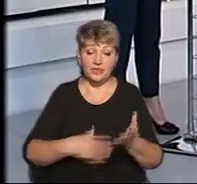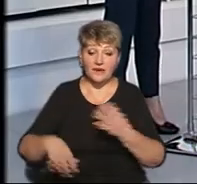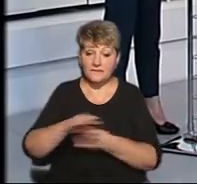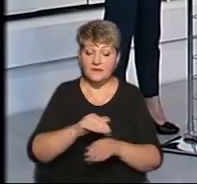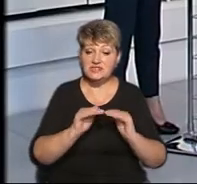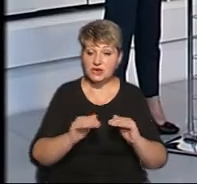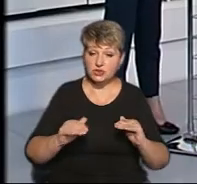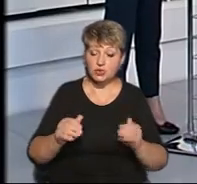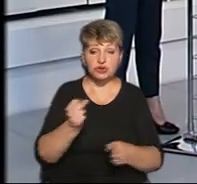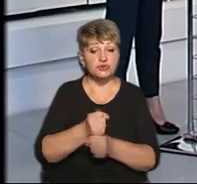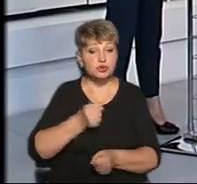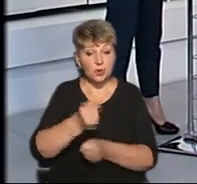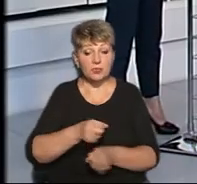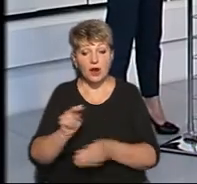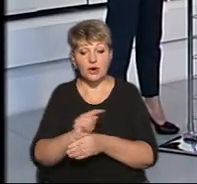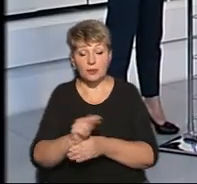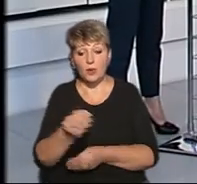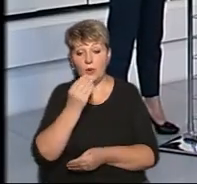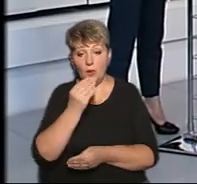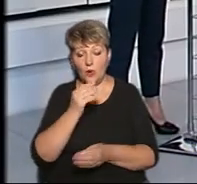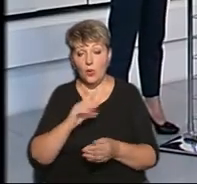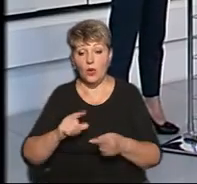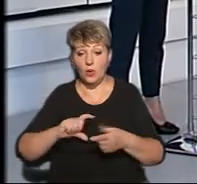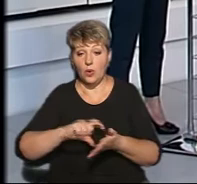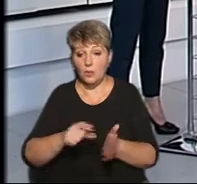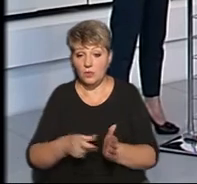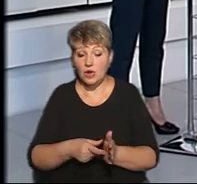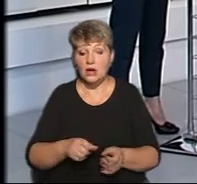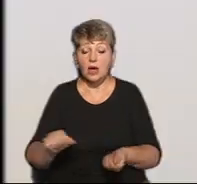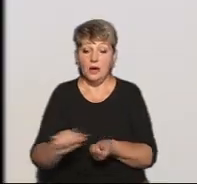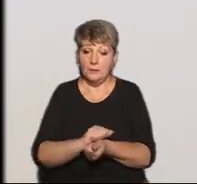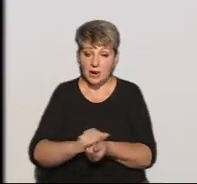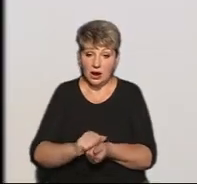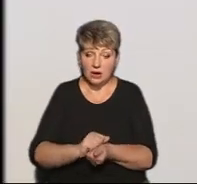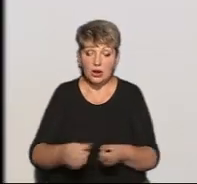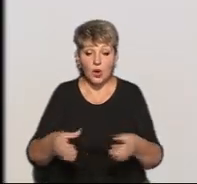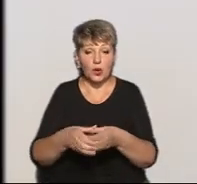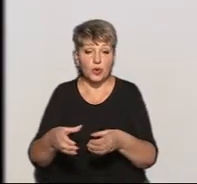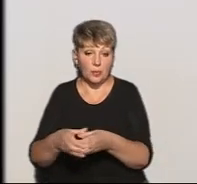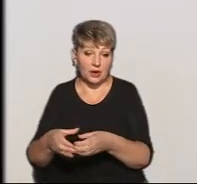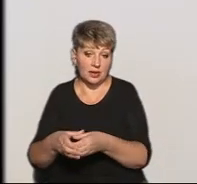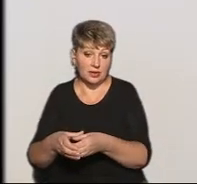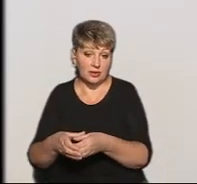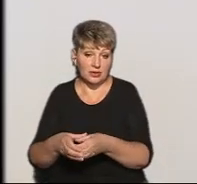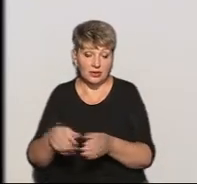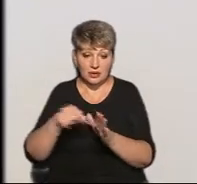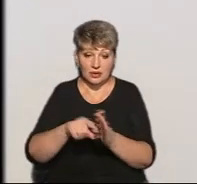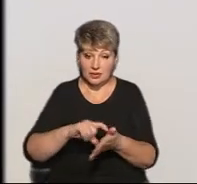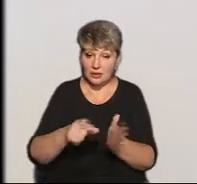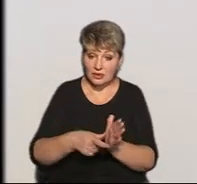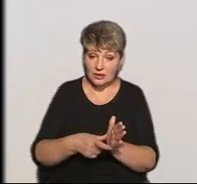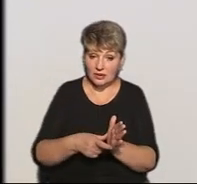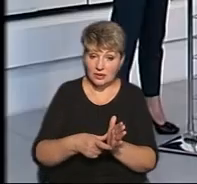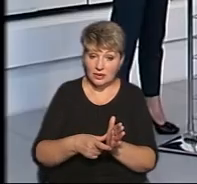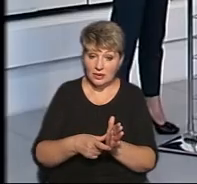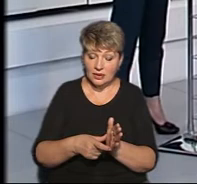садочках зроблені ремонти харчоблоків, ремонти пральн, ремонти групових осередків. Тому я вважаю...